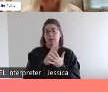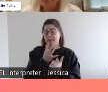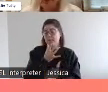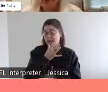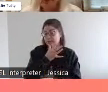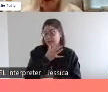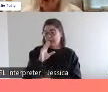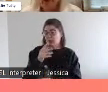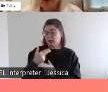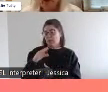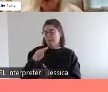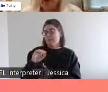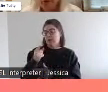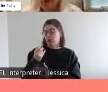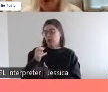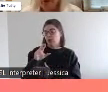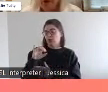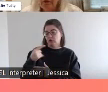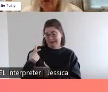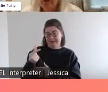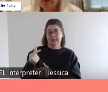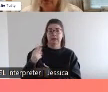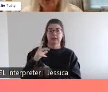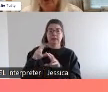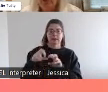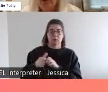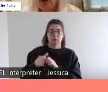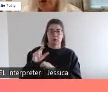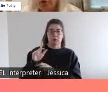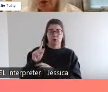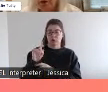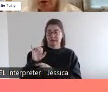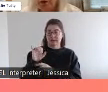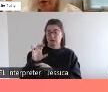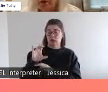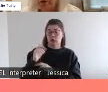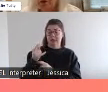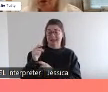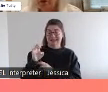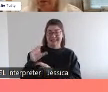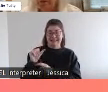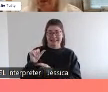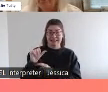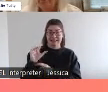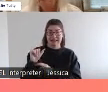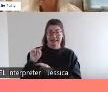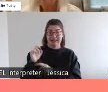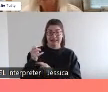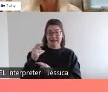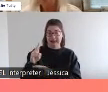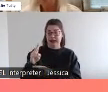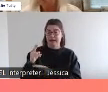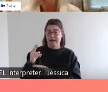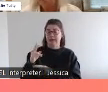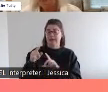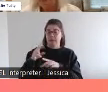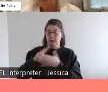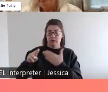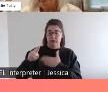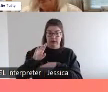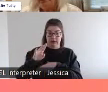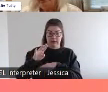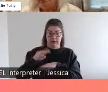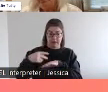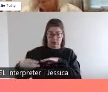Alors, j'ai mentionné donc maternité, donc une étude